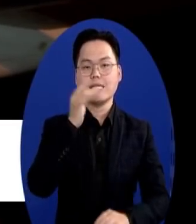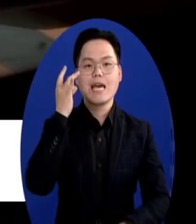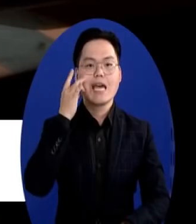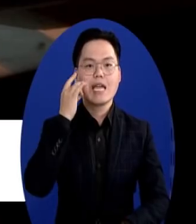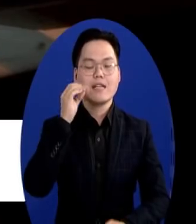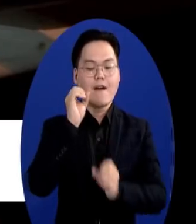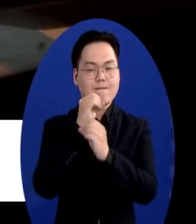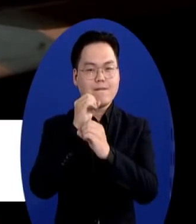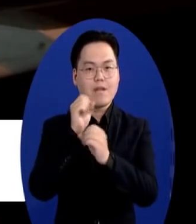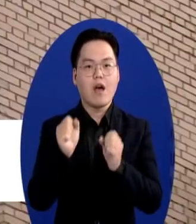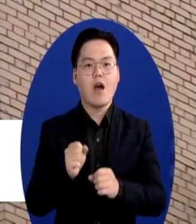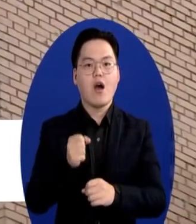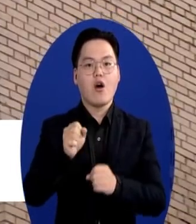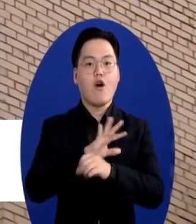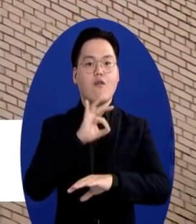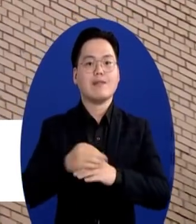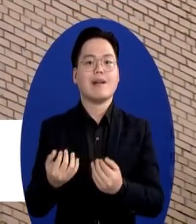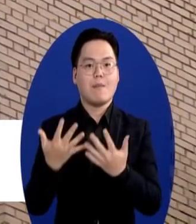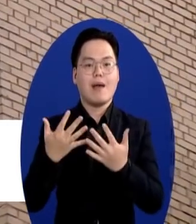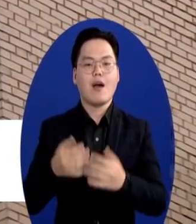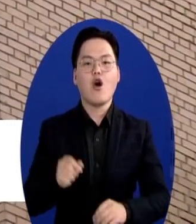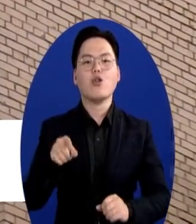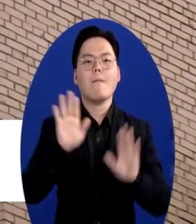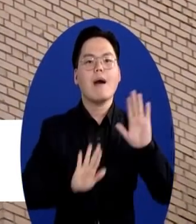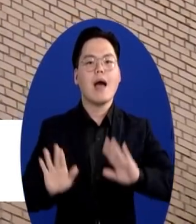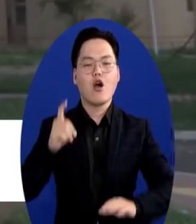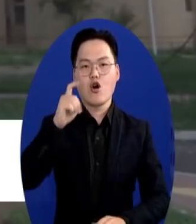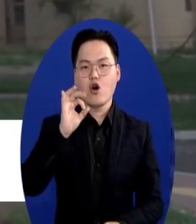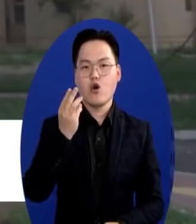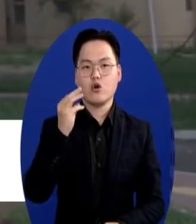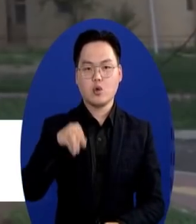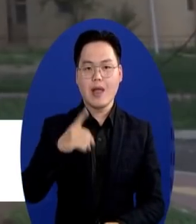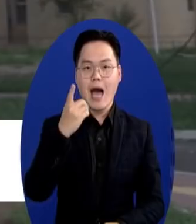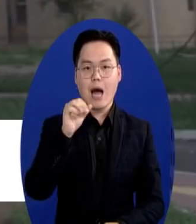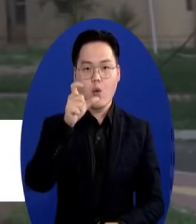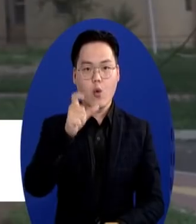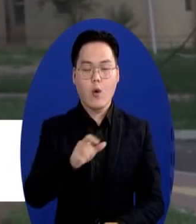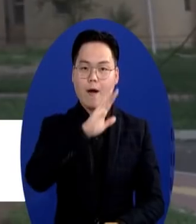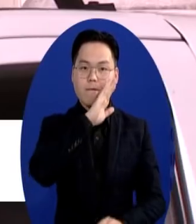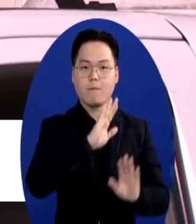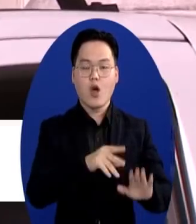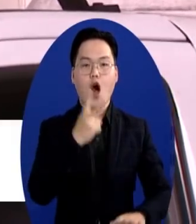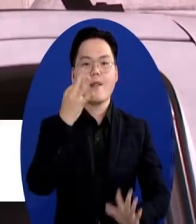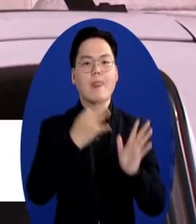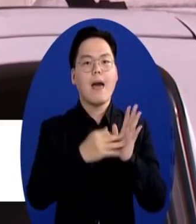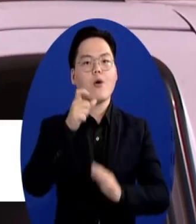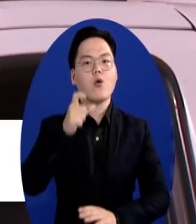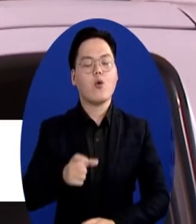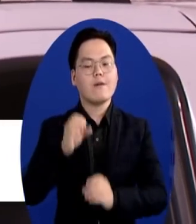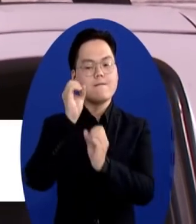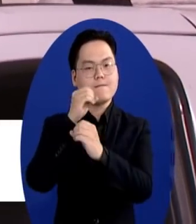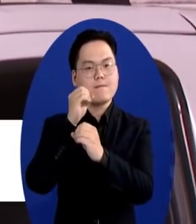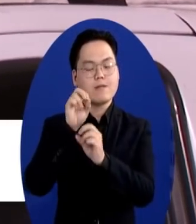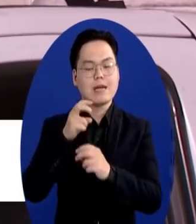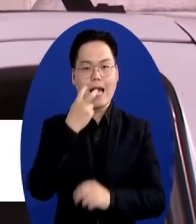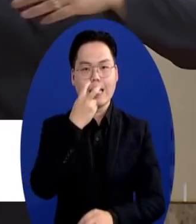сорьцноос вирус илэрсэн байна. Өнөөдрийн байдлаар халдварч өвчин судлалын үндэсний төвд 10 хүн эмчлүүлж 28 хүн ажиглалт тандалтанд байгаа